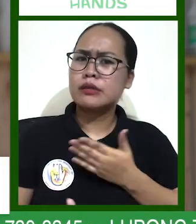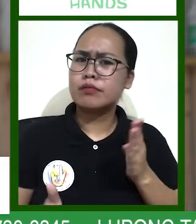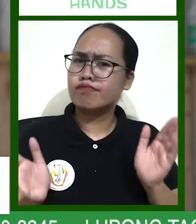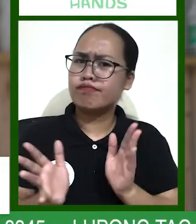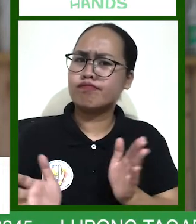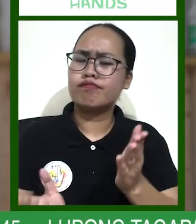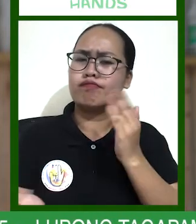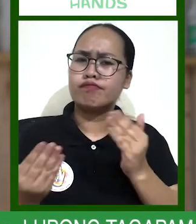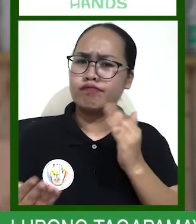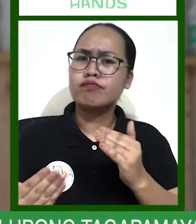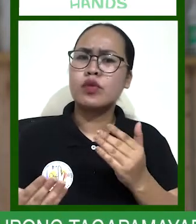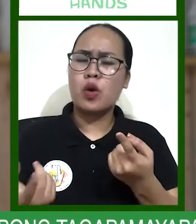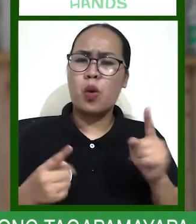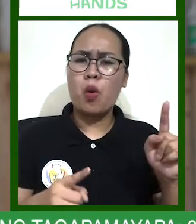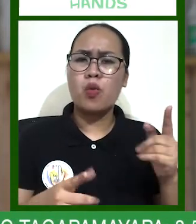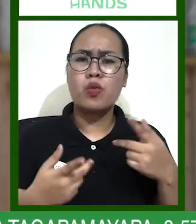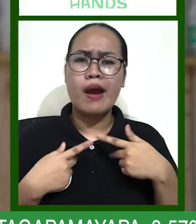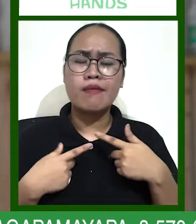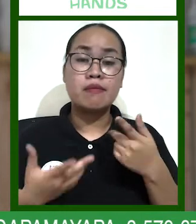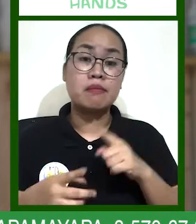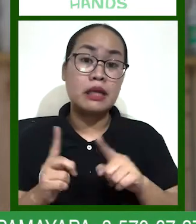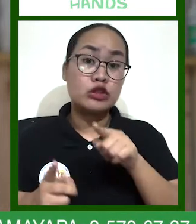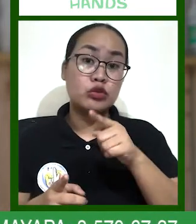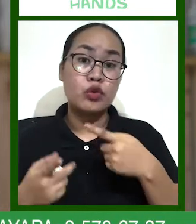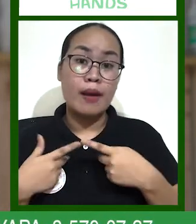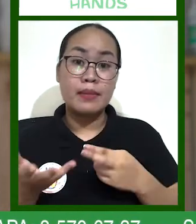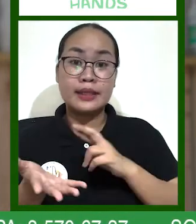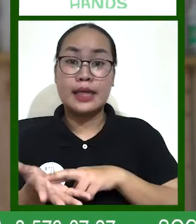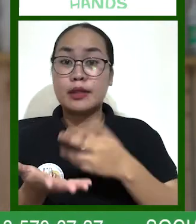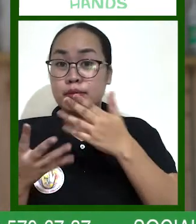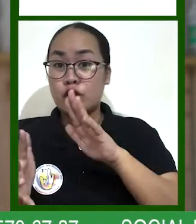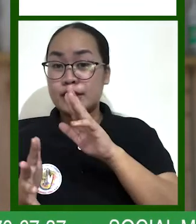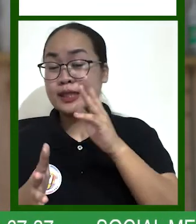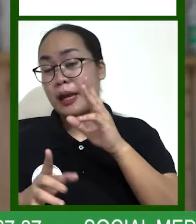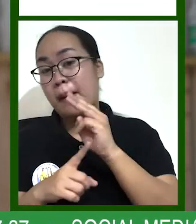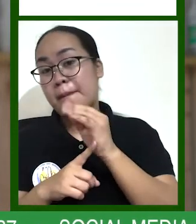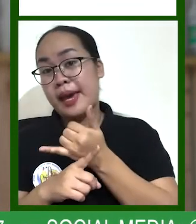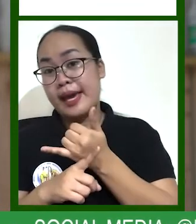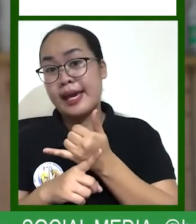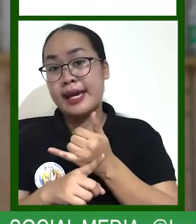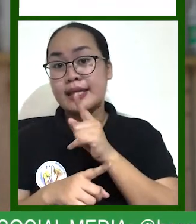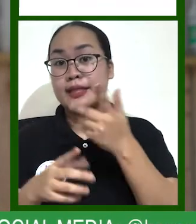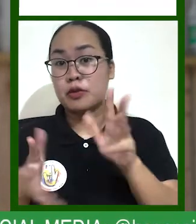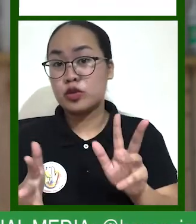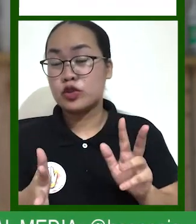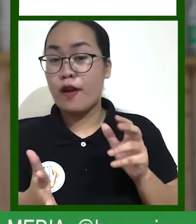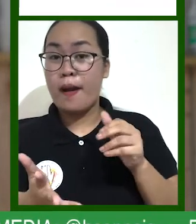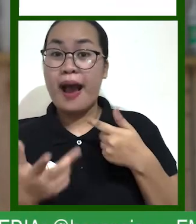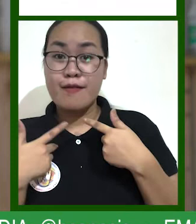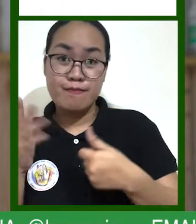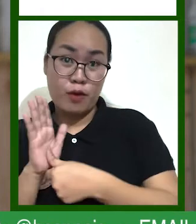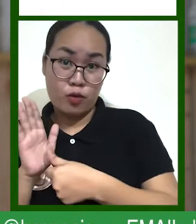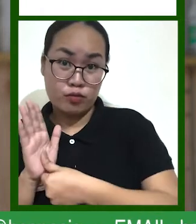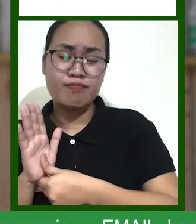botante. Siyempre, kung rehistrado na kayo nung last May elections, okay na po yun. Lalo kung bumoto kayo. Kasi hindi kayo nakamiss